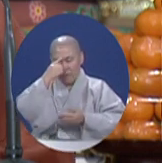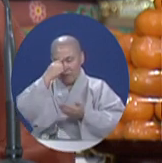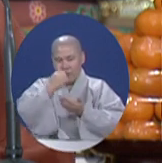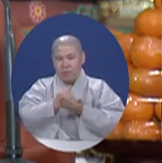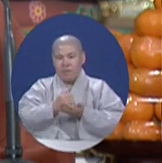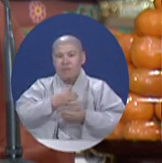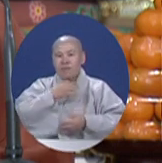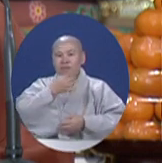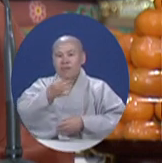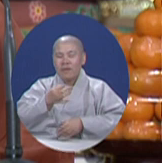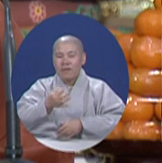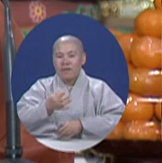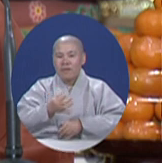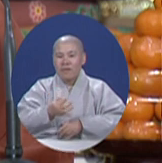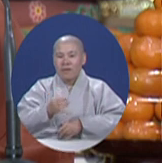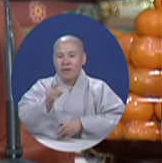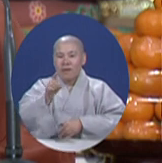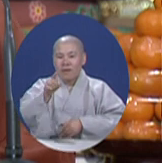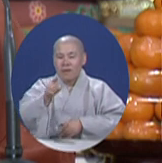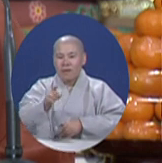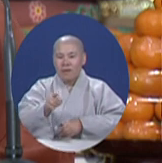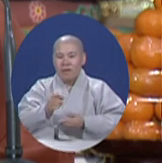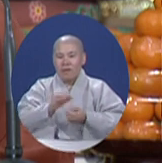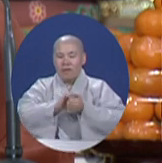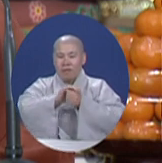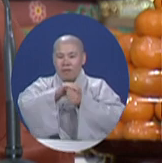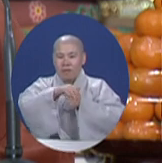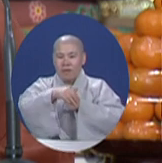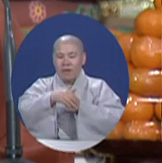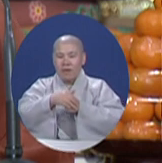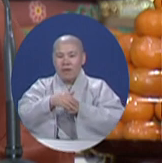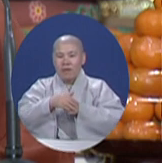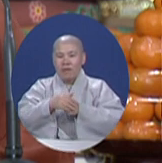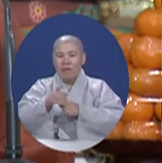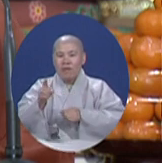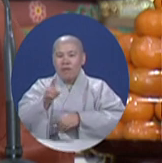턱 부르면서 아무개 이 과일이